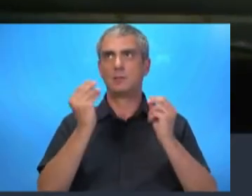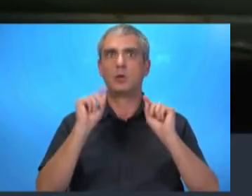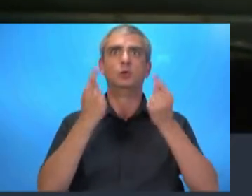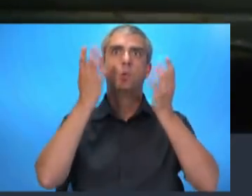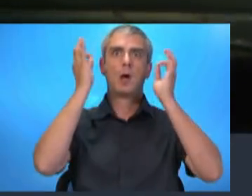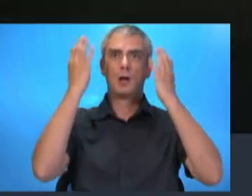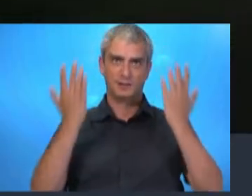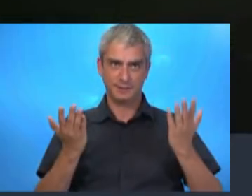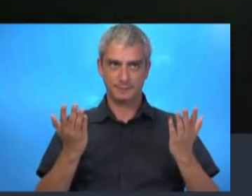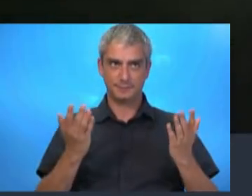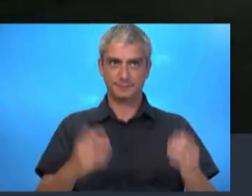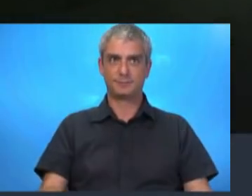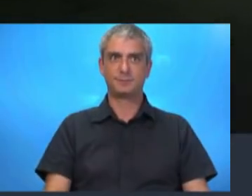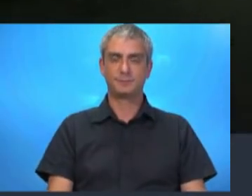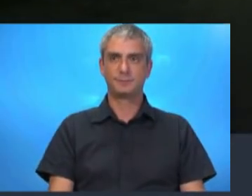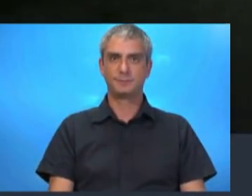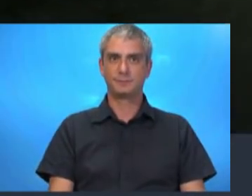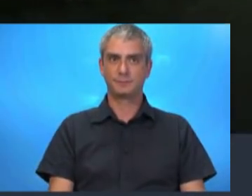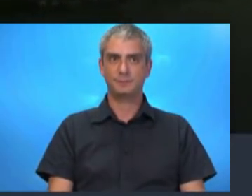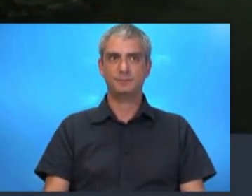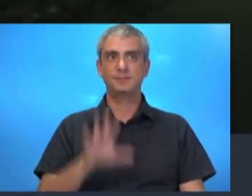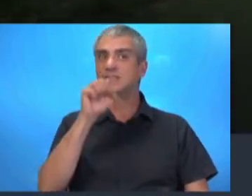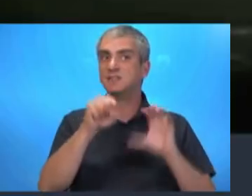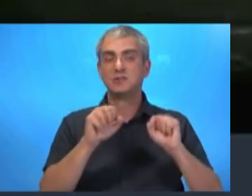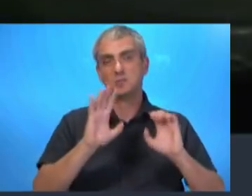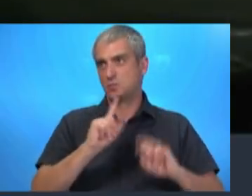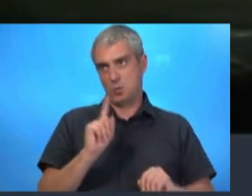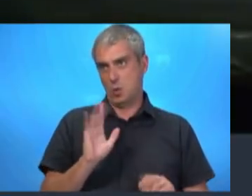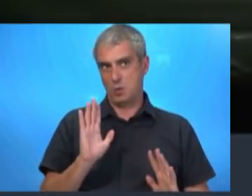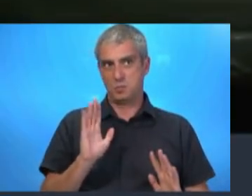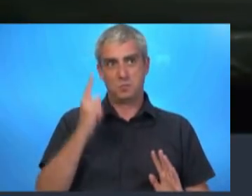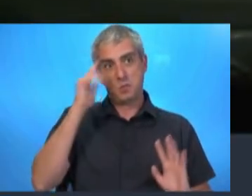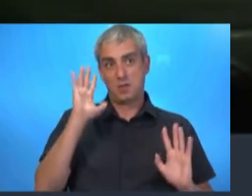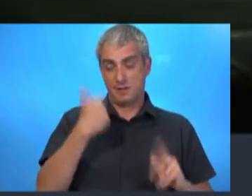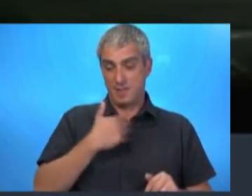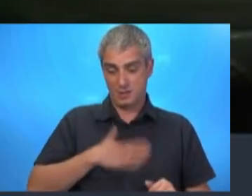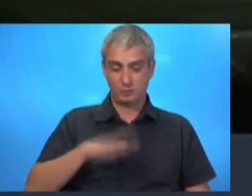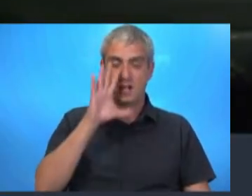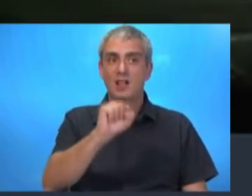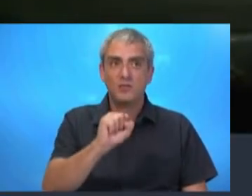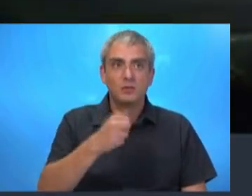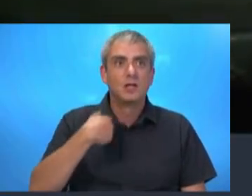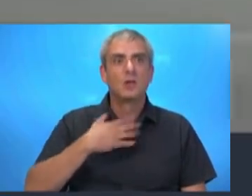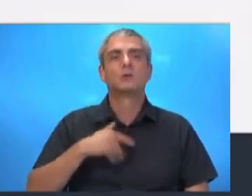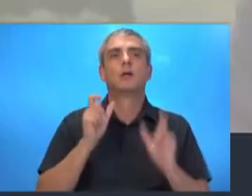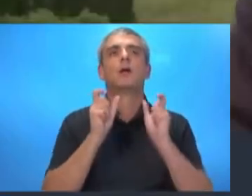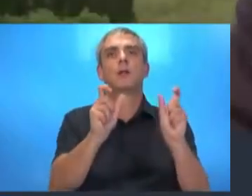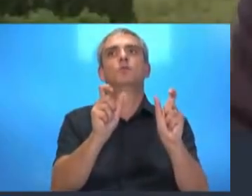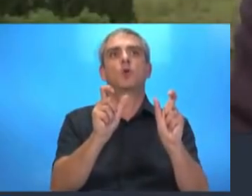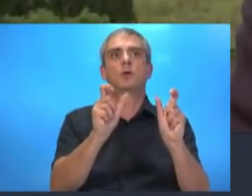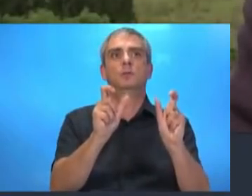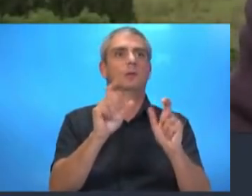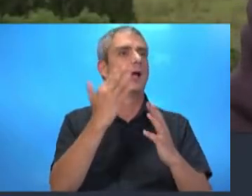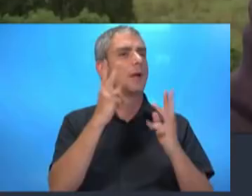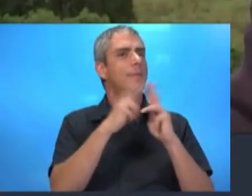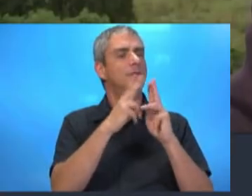אירועים חריגים. תפיסות לא, לא יודע אם אני רוצה לתפוס, אני יודע גם שרוצה למנוע. כמה